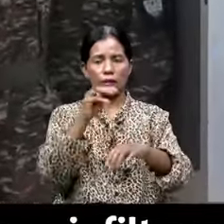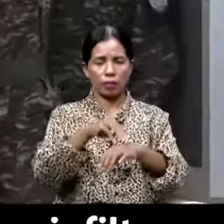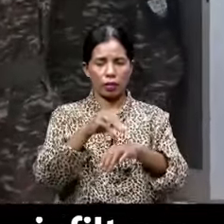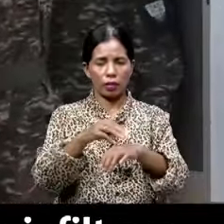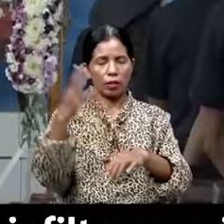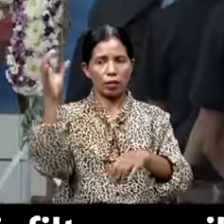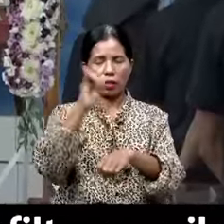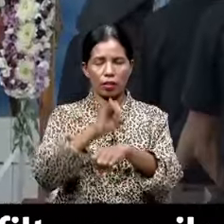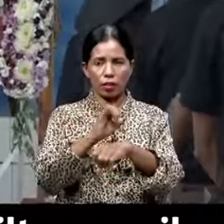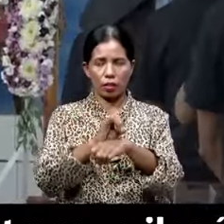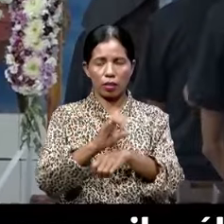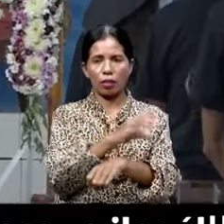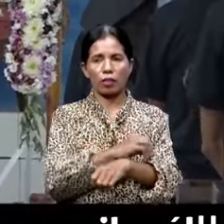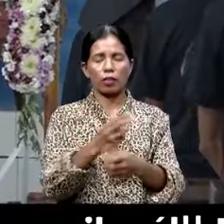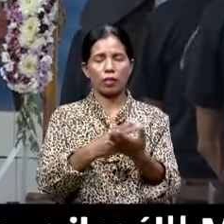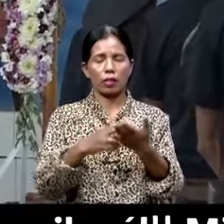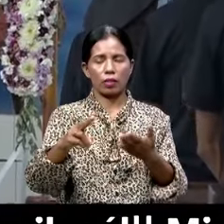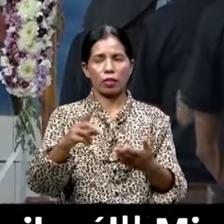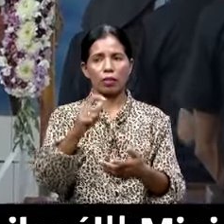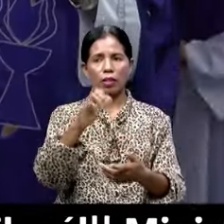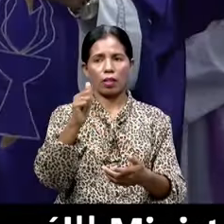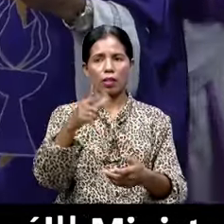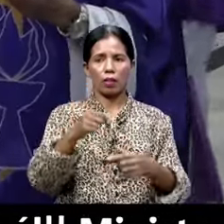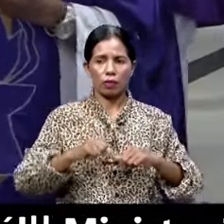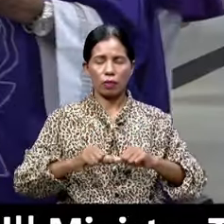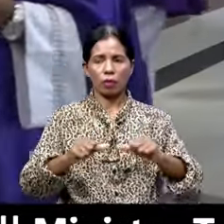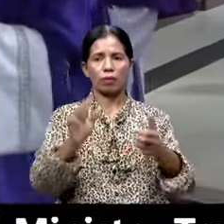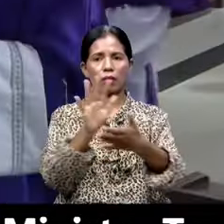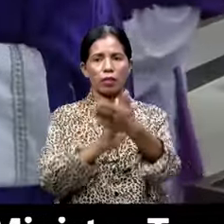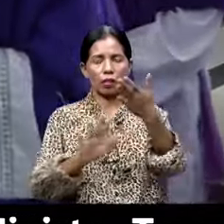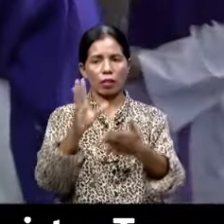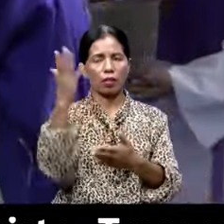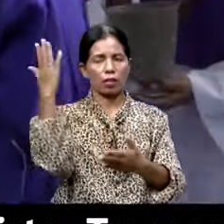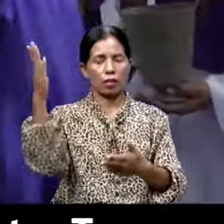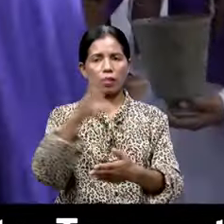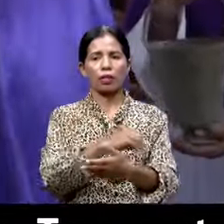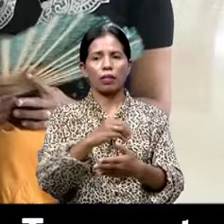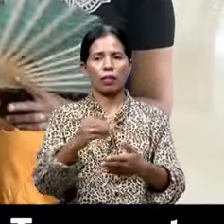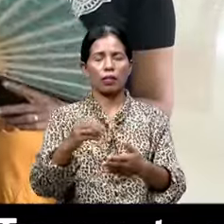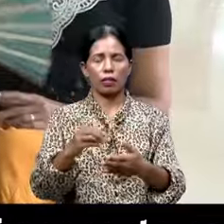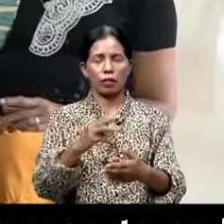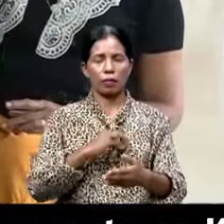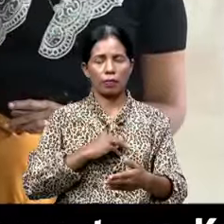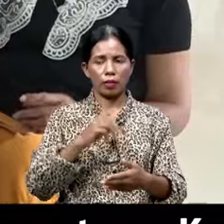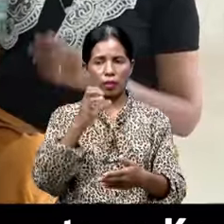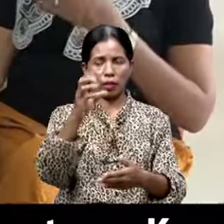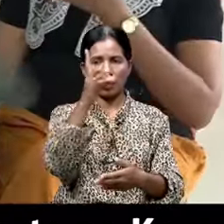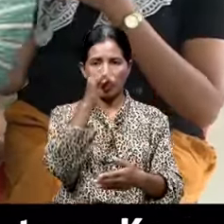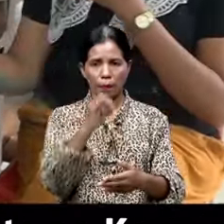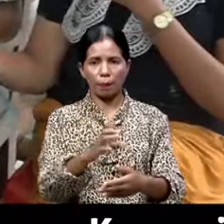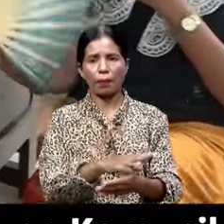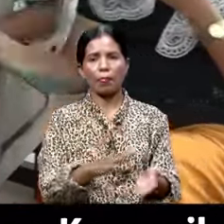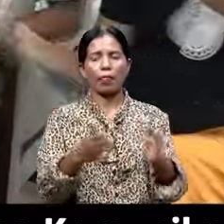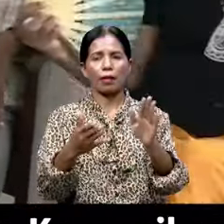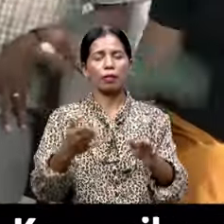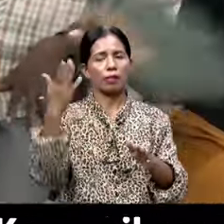ia Igreja Paroquia Santiago Herrán hafoine continua ba cerimoni funebre ia Jardin Duzeros Metinaru Dele. Saudozu hakotunia